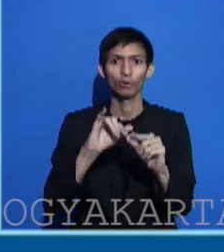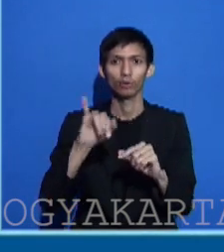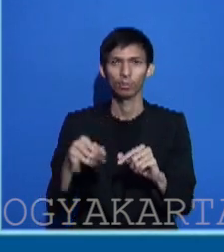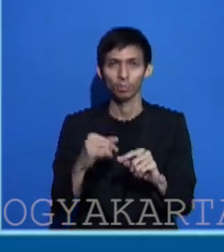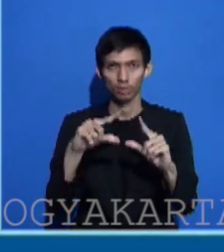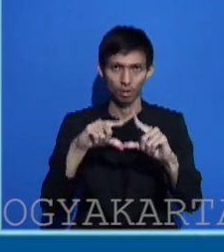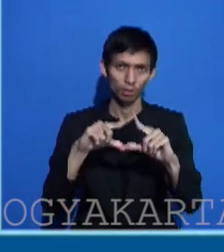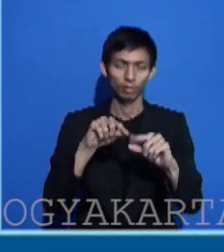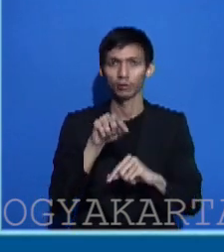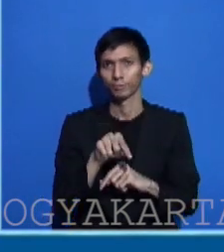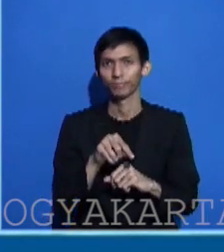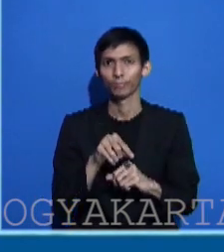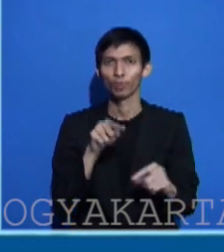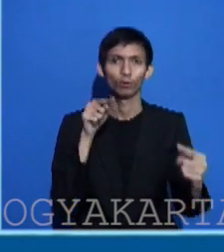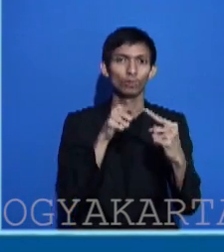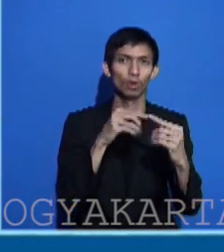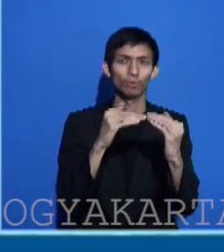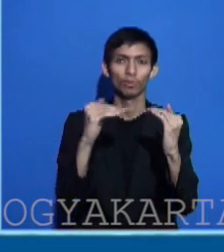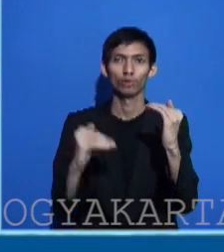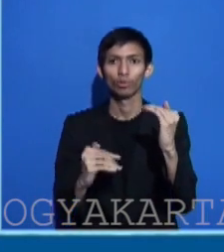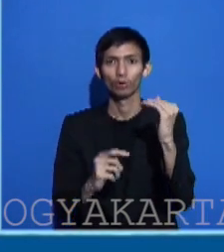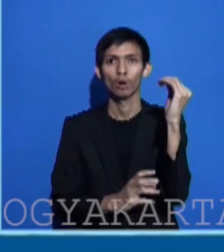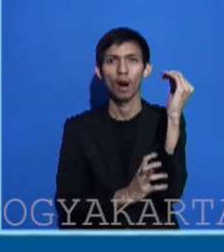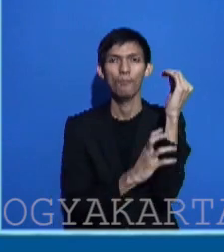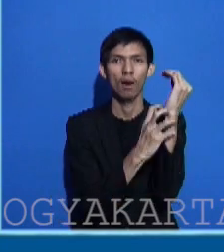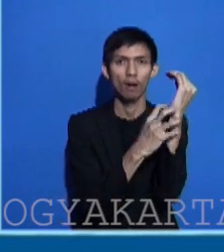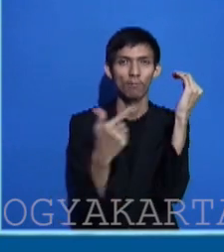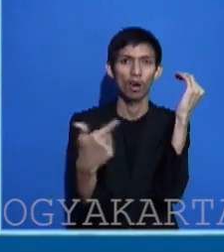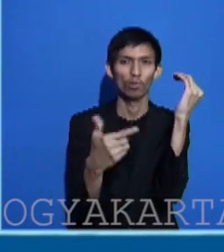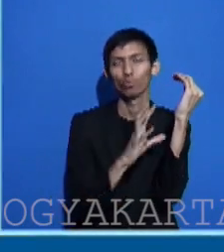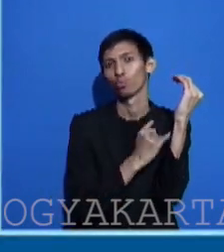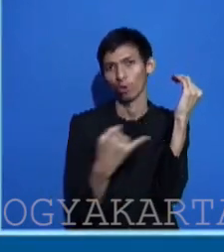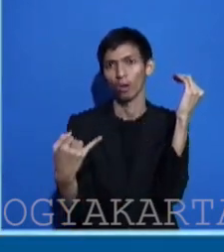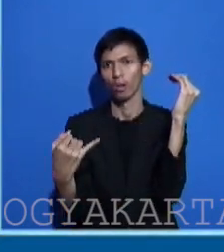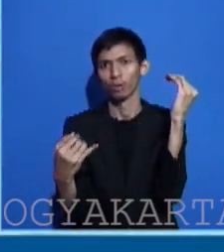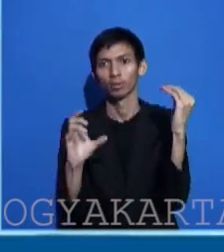meniko Kang sakit ngiragi ngerbasaning organisme pengganggu tanaman